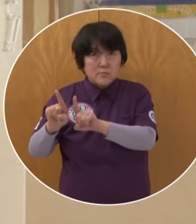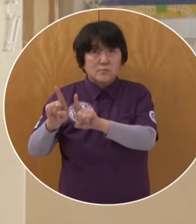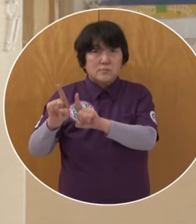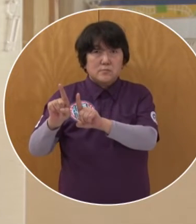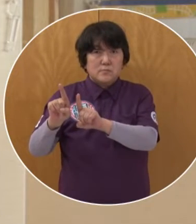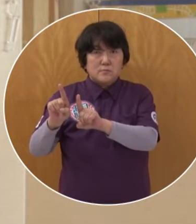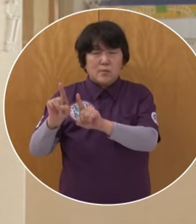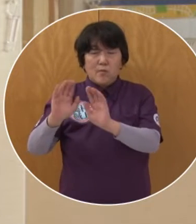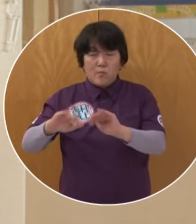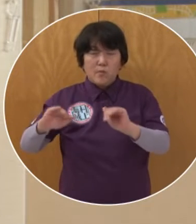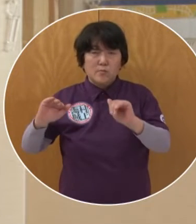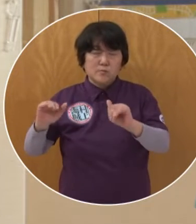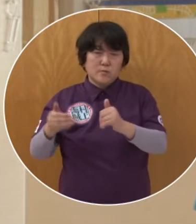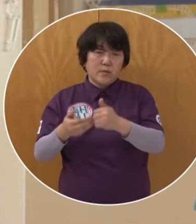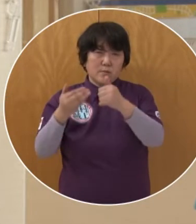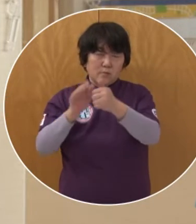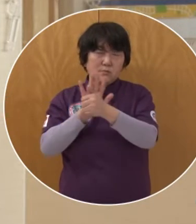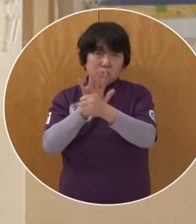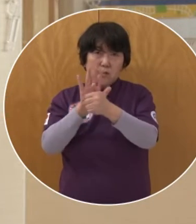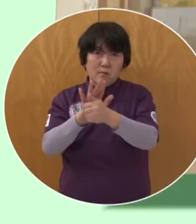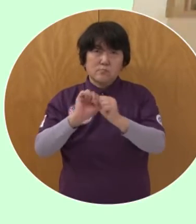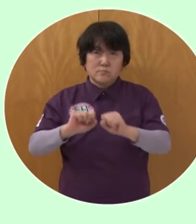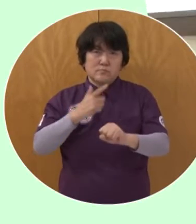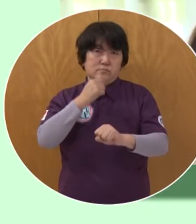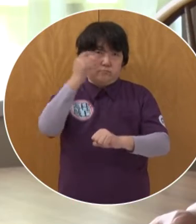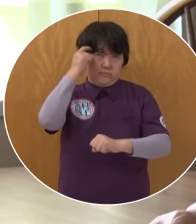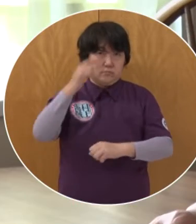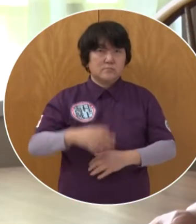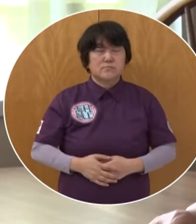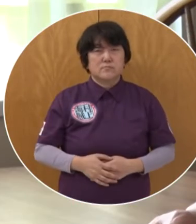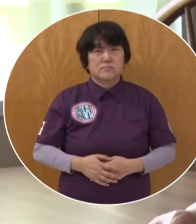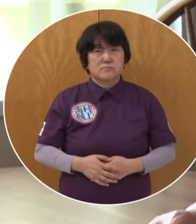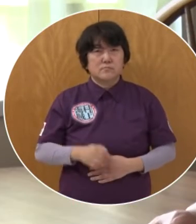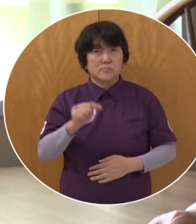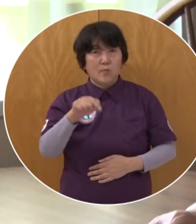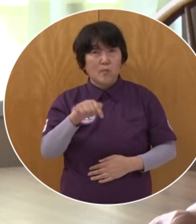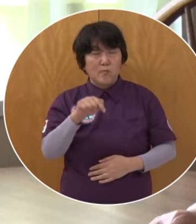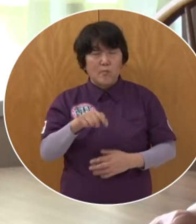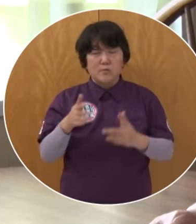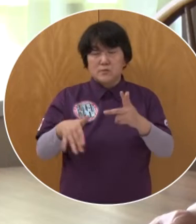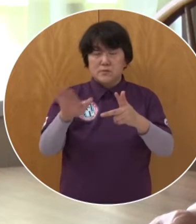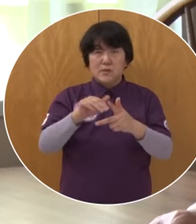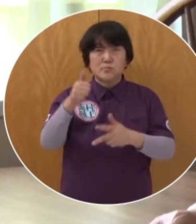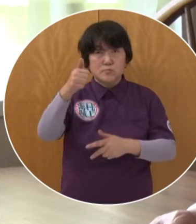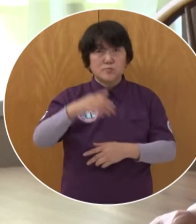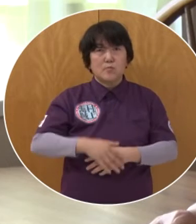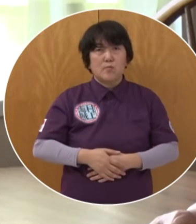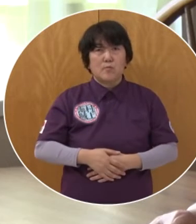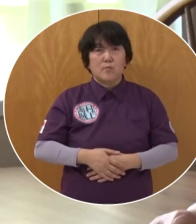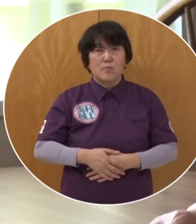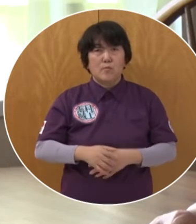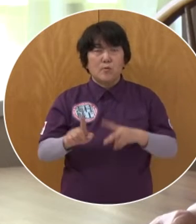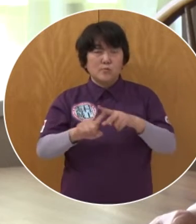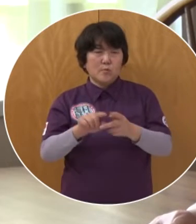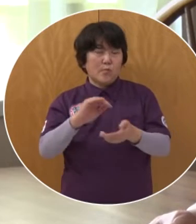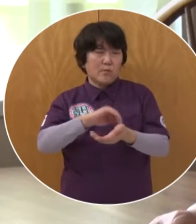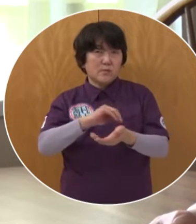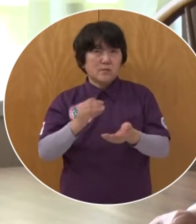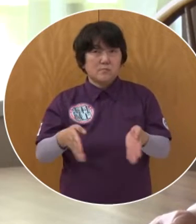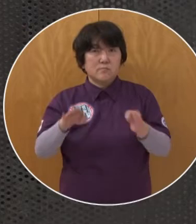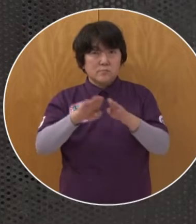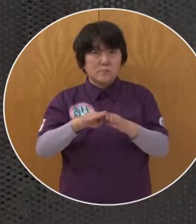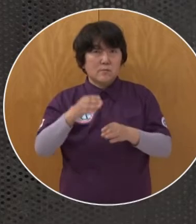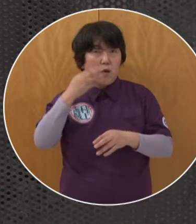をしていけたらと思っております。 キッズケア青い鳥の施設長をしてます、小児科の青いと申します